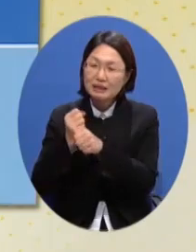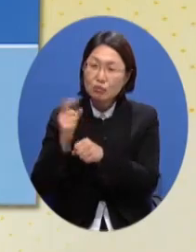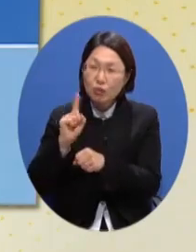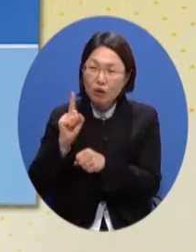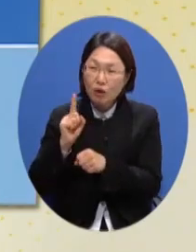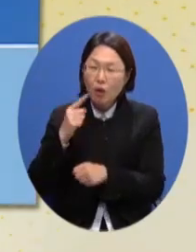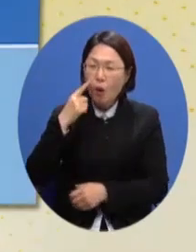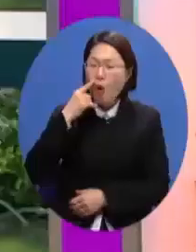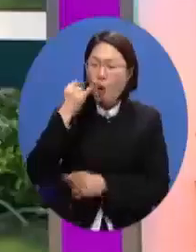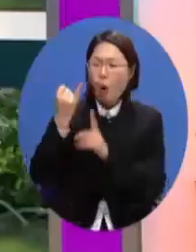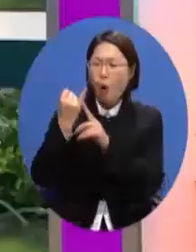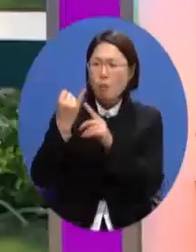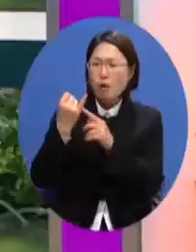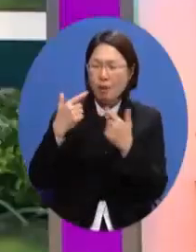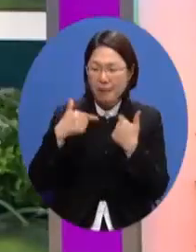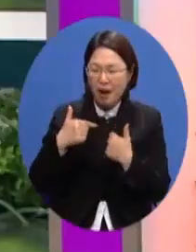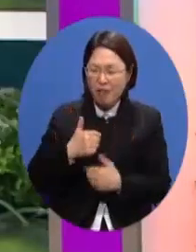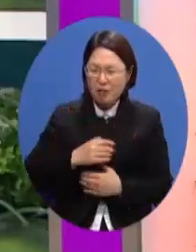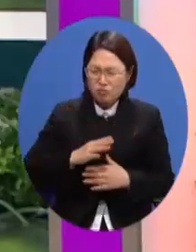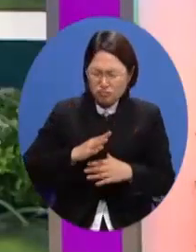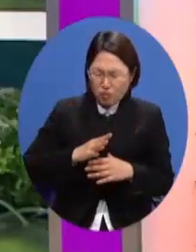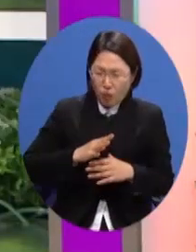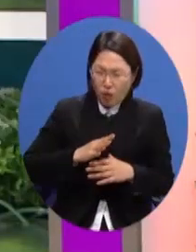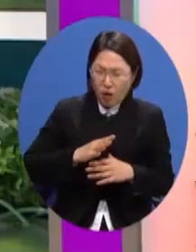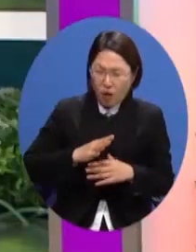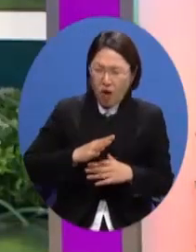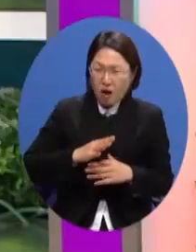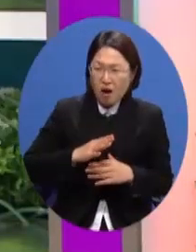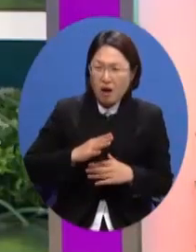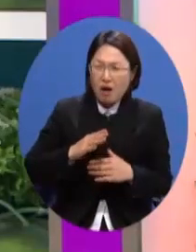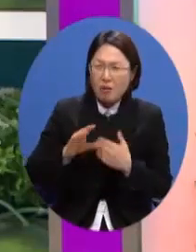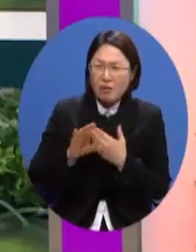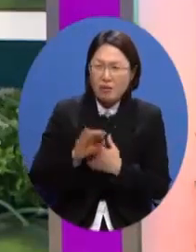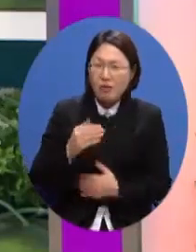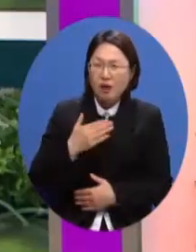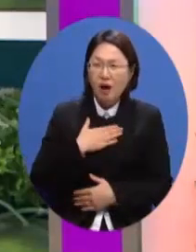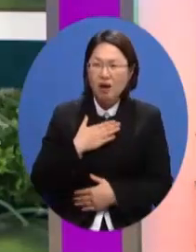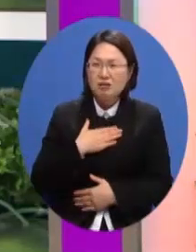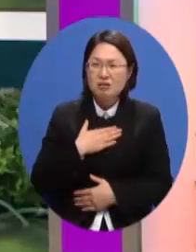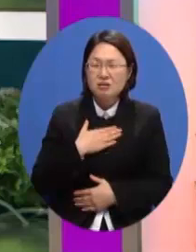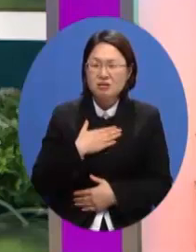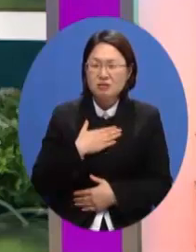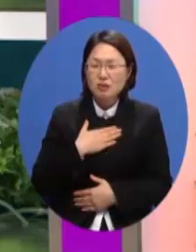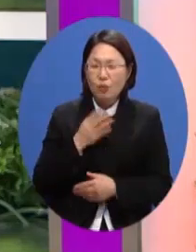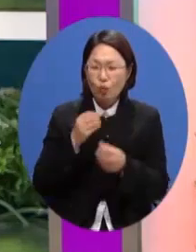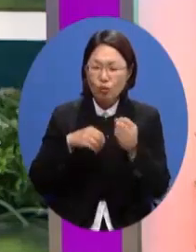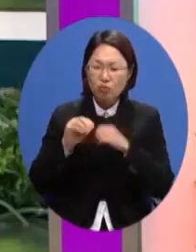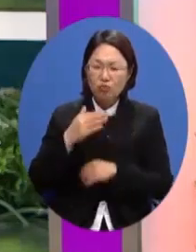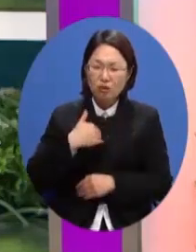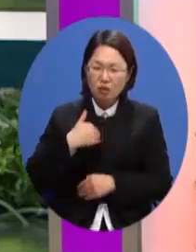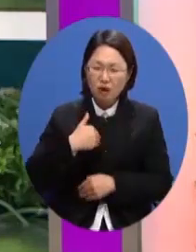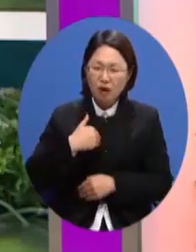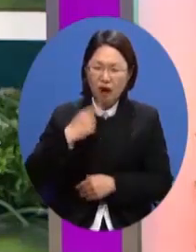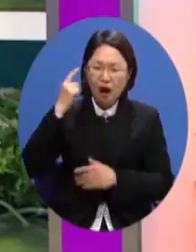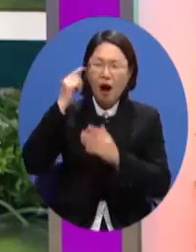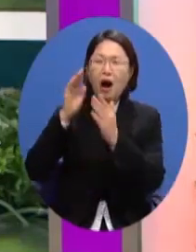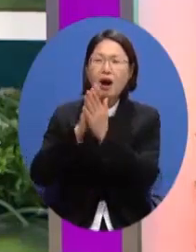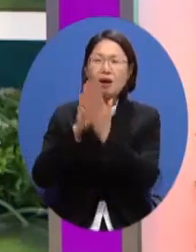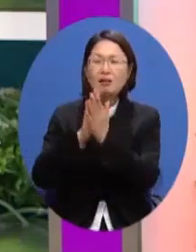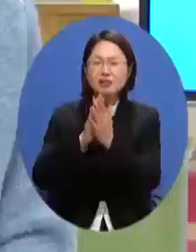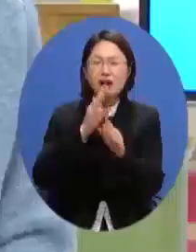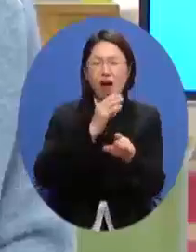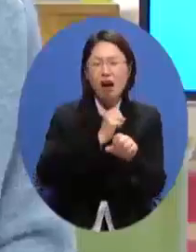맨날 무섭거나 아니면은 막 나한테 너무 들이대잖아요. 오히려 내가 알아서 하는 게 더 나을 것